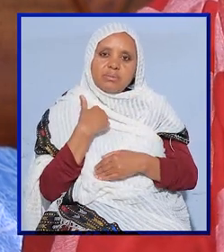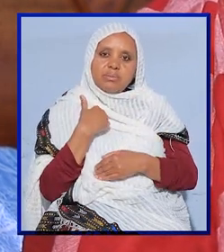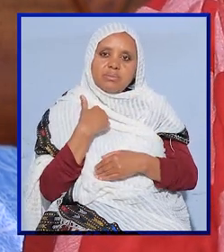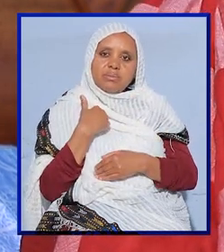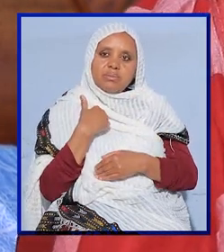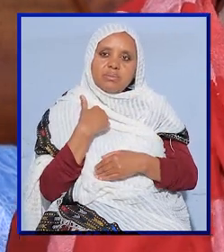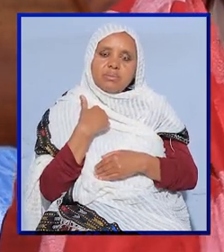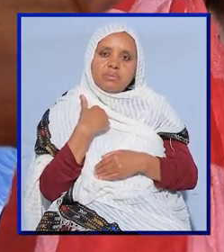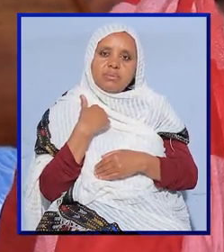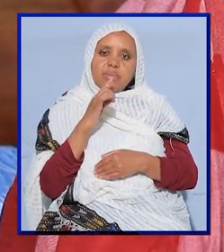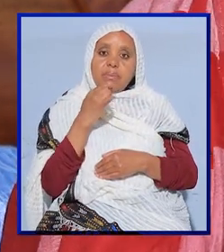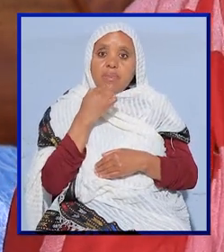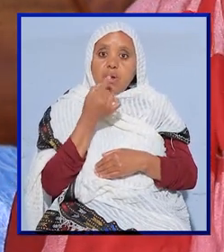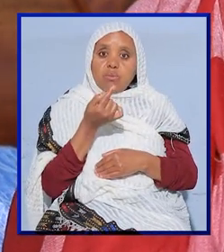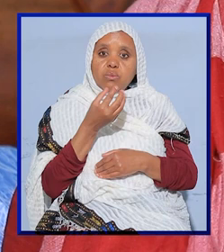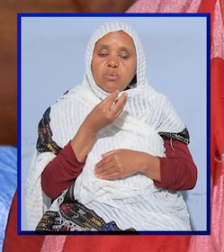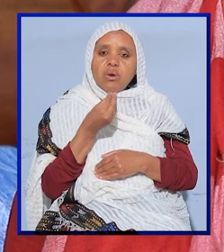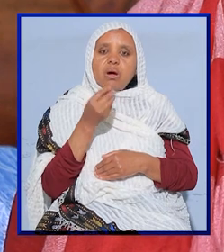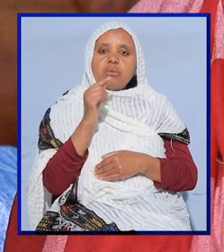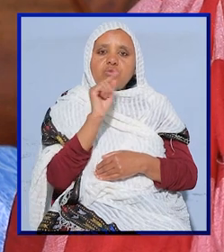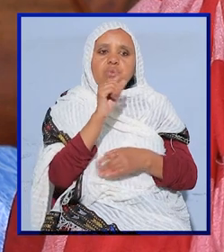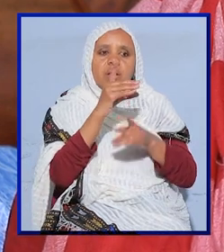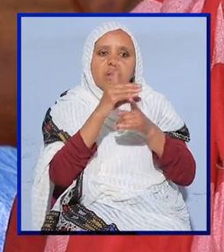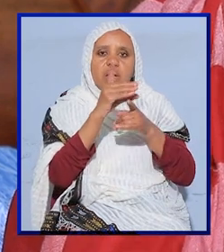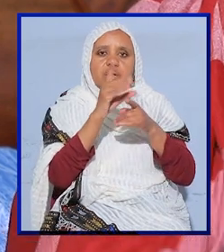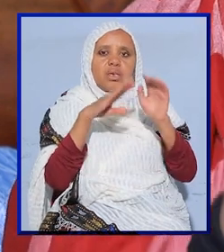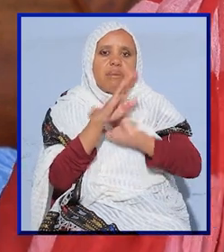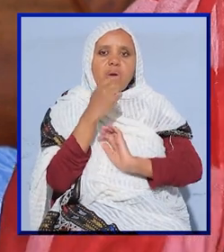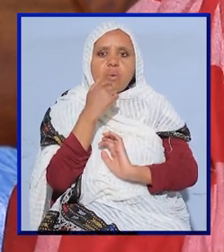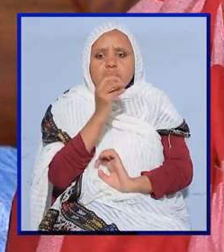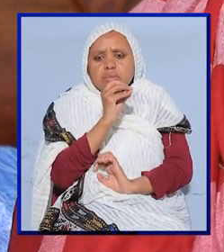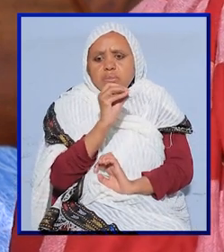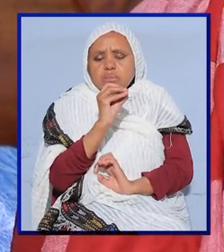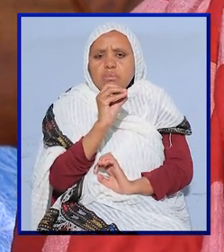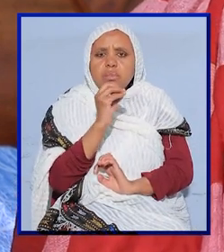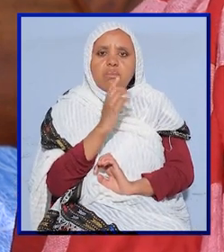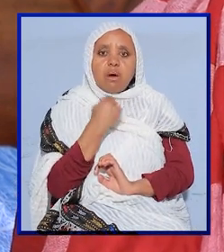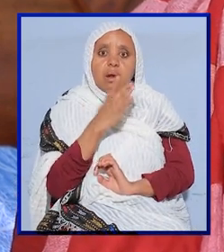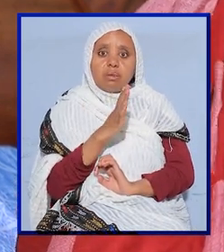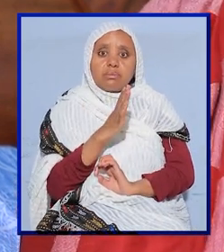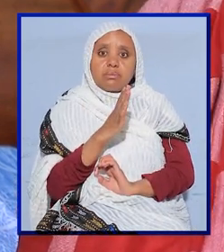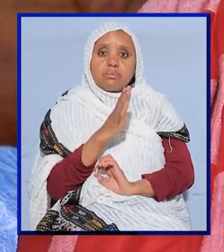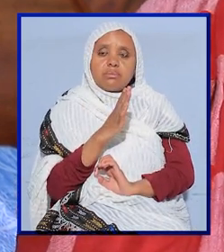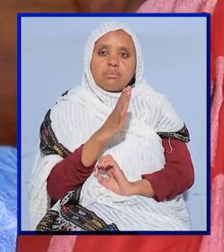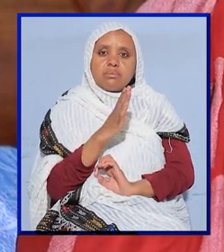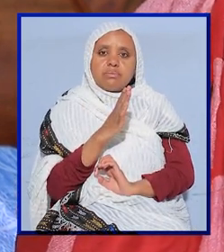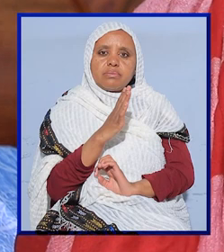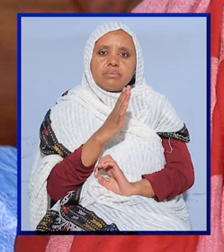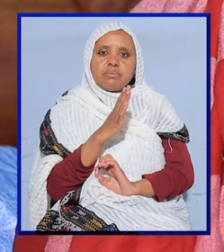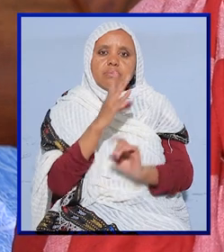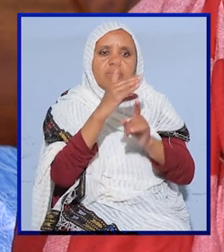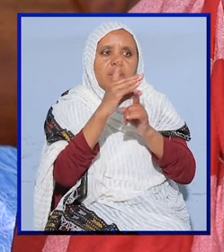ምናምን አንቺም ባለሽበት ሁኚ ምናምን አሉ እና ከዛ እሷ ተከራይቼ ይገባለሁ አለች። ምንም አላወቅ